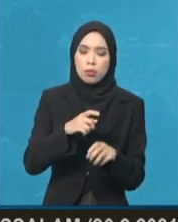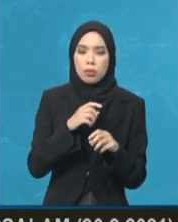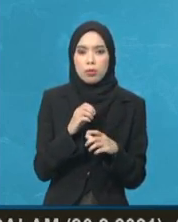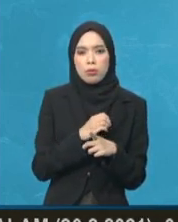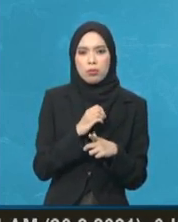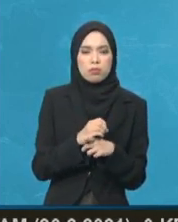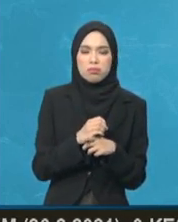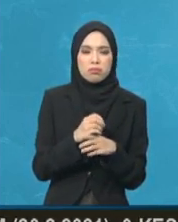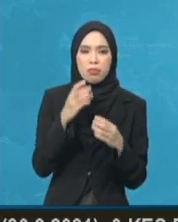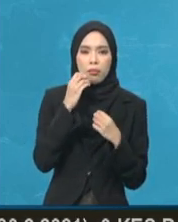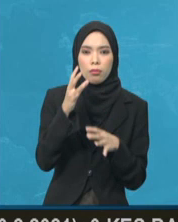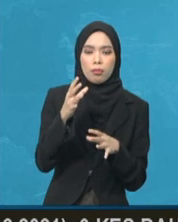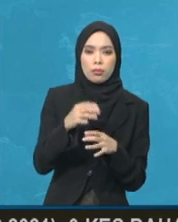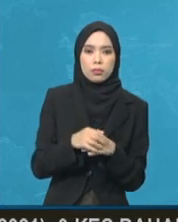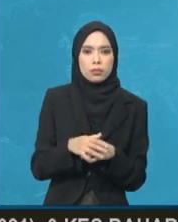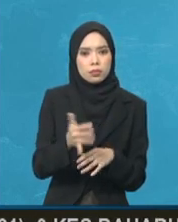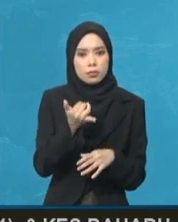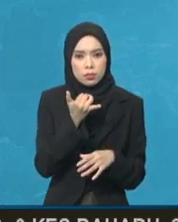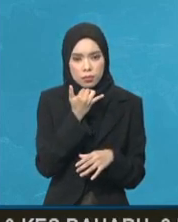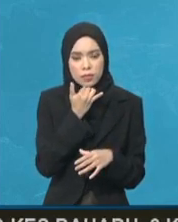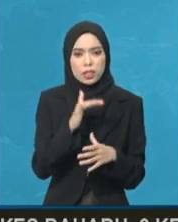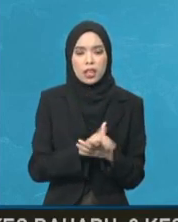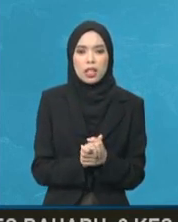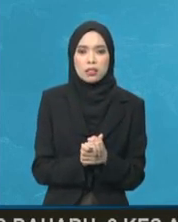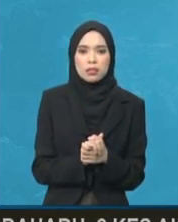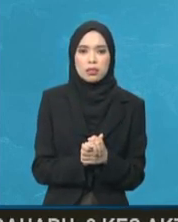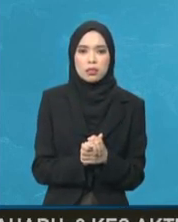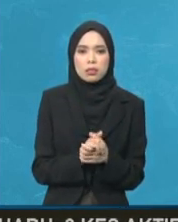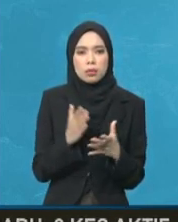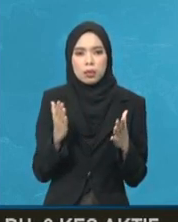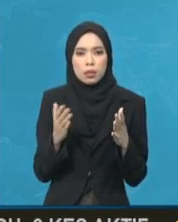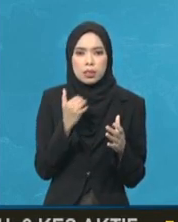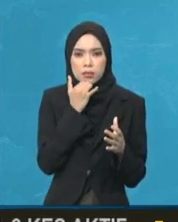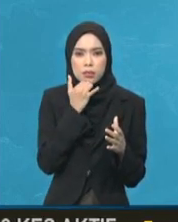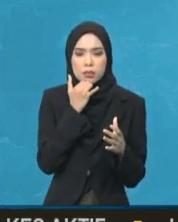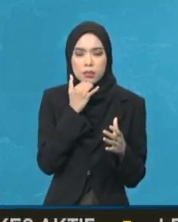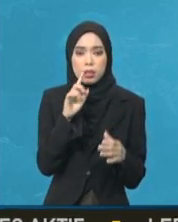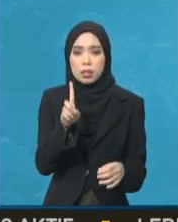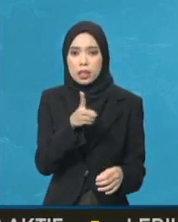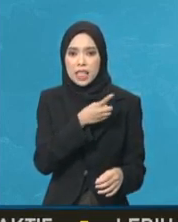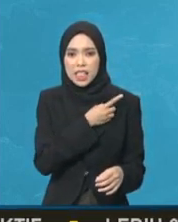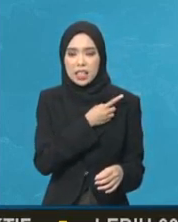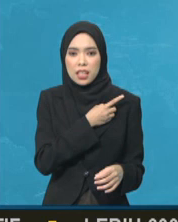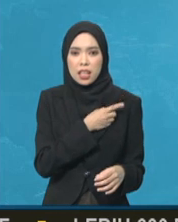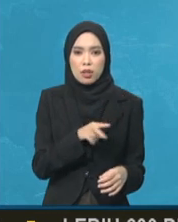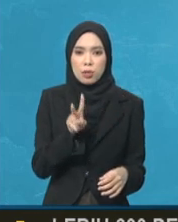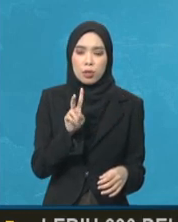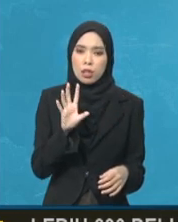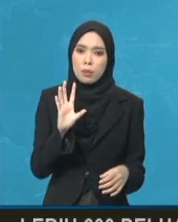dikehendaki adalah menjadi satu kesalahan jika Sabit kesalahan boleh di denda sebanyak